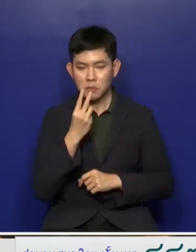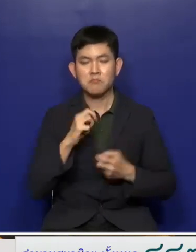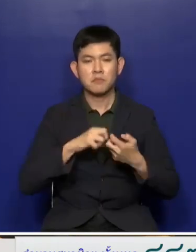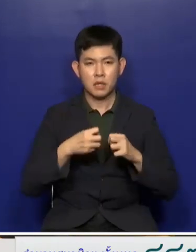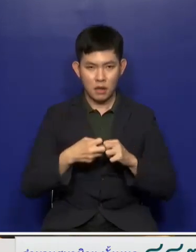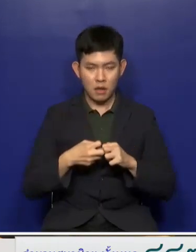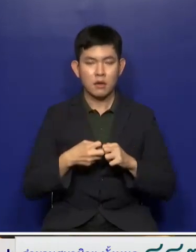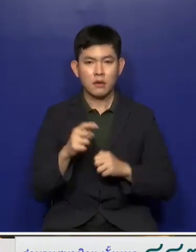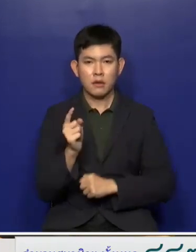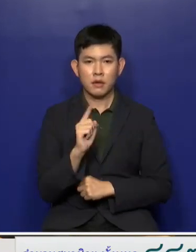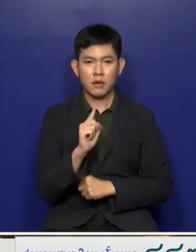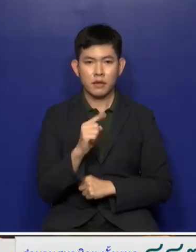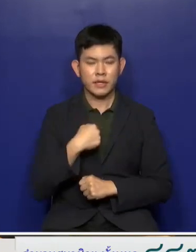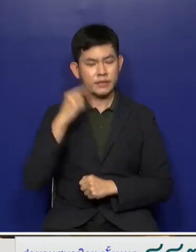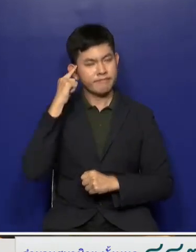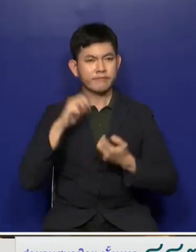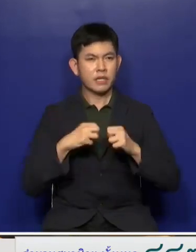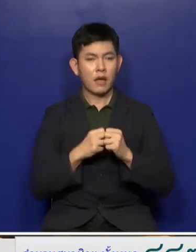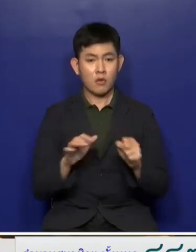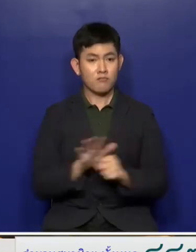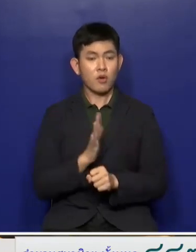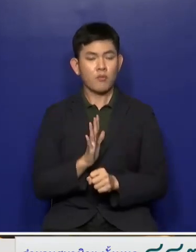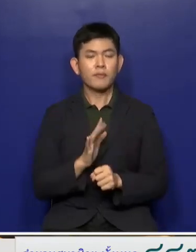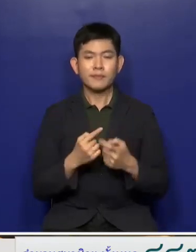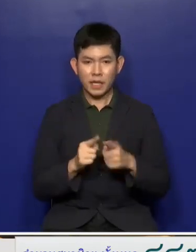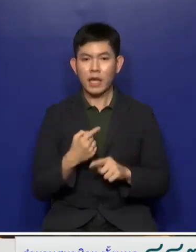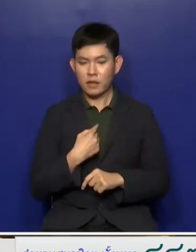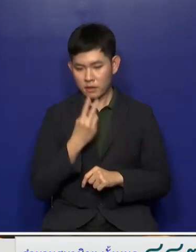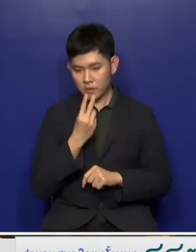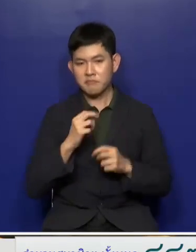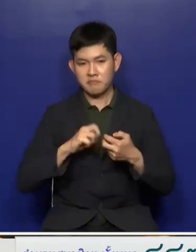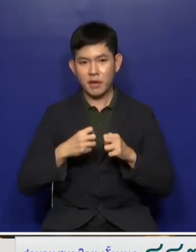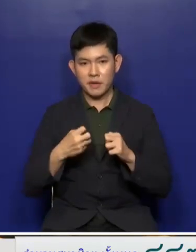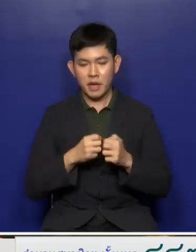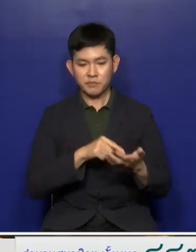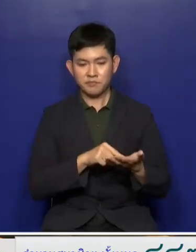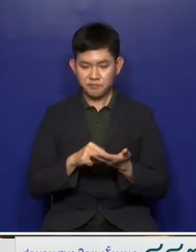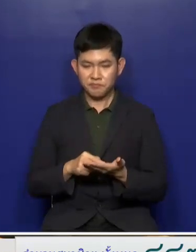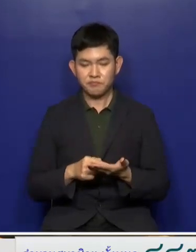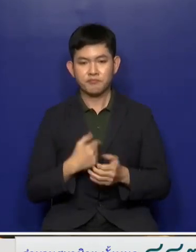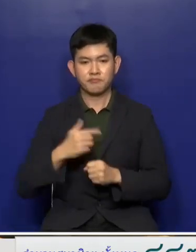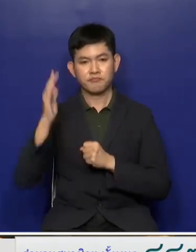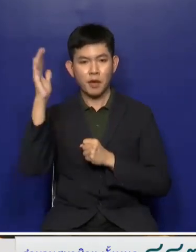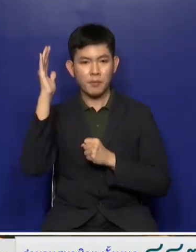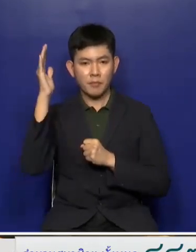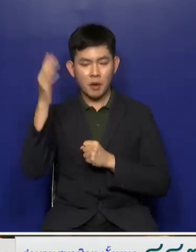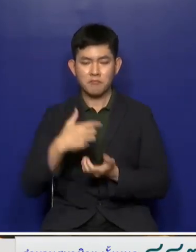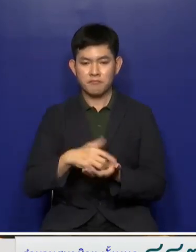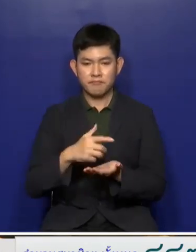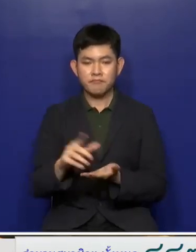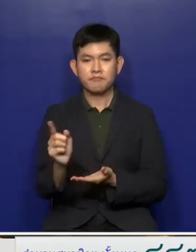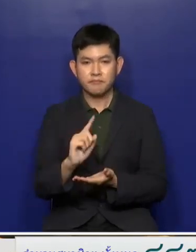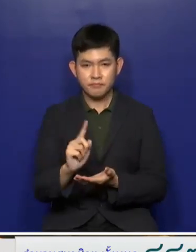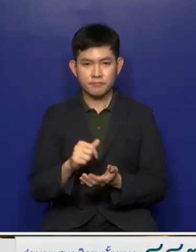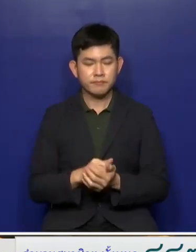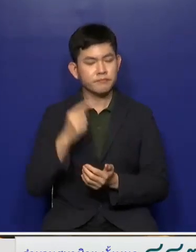าซึ่งอาจจะไม่หมดแต่ว่าก็มีปัญหาที่จะต้องนำมากล่าวต่อสภาผู้แทนราษฎรและเ